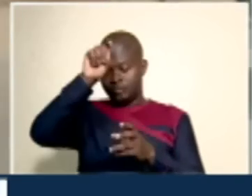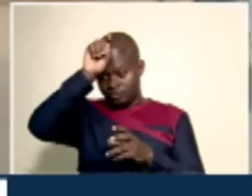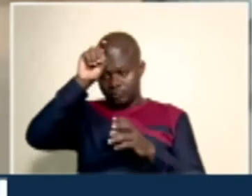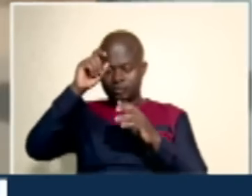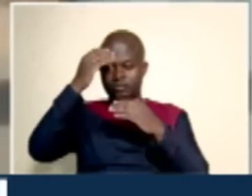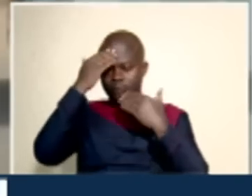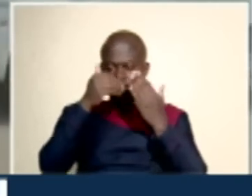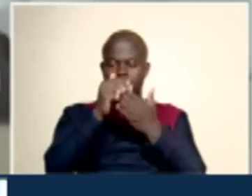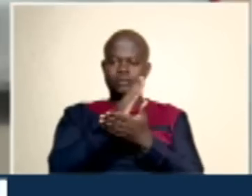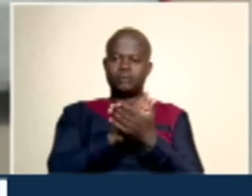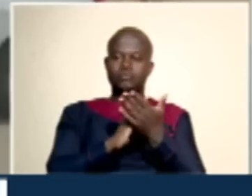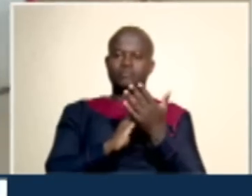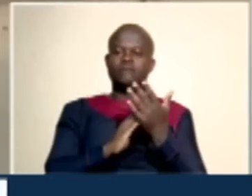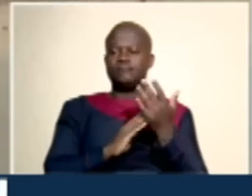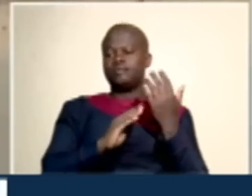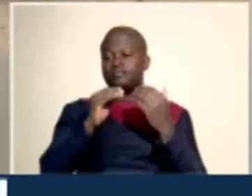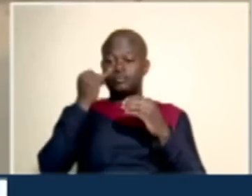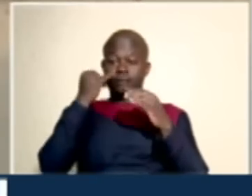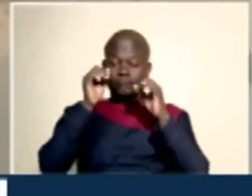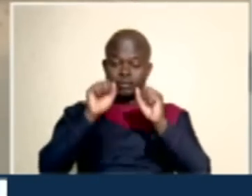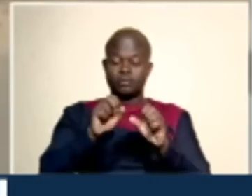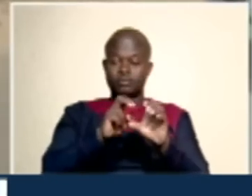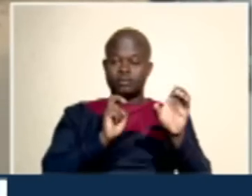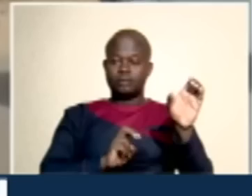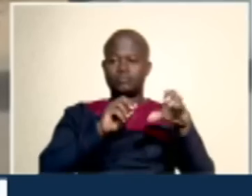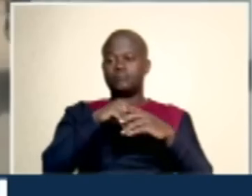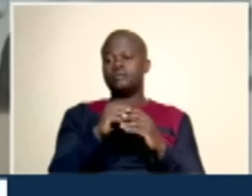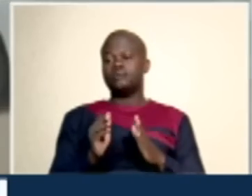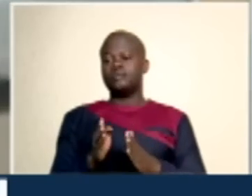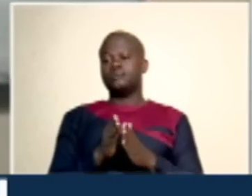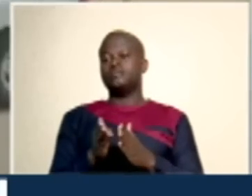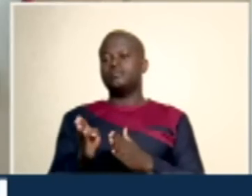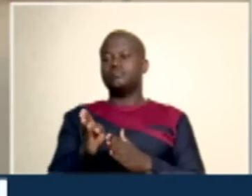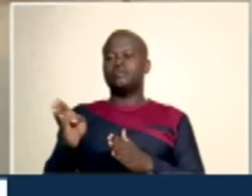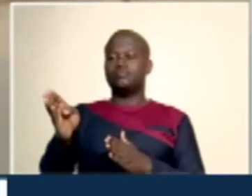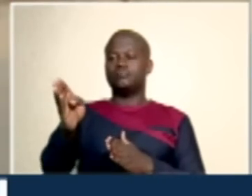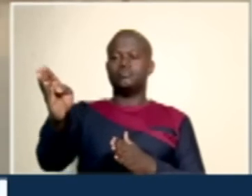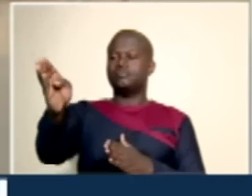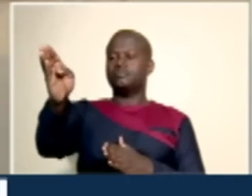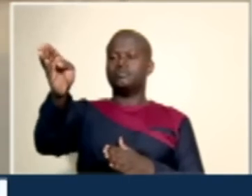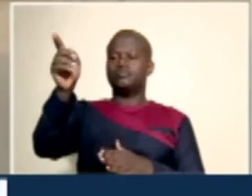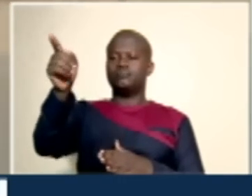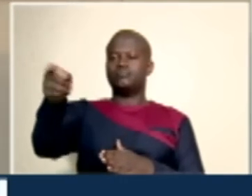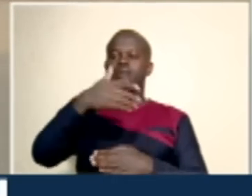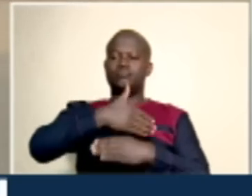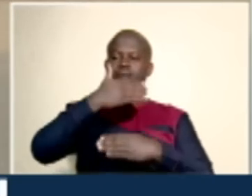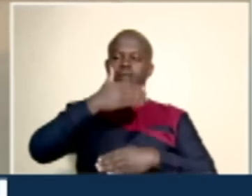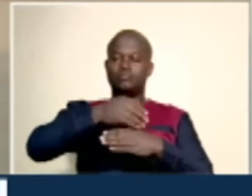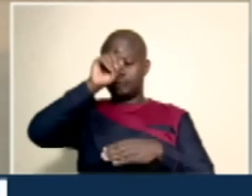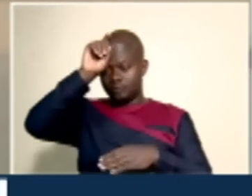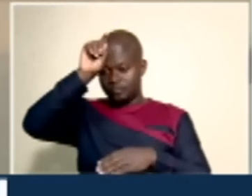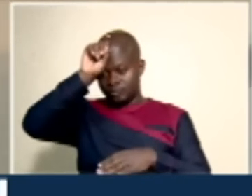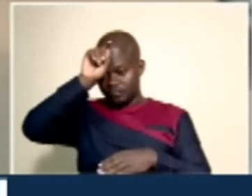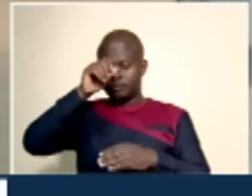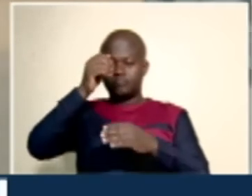kuko bamwe niba basha kuhava no gufata inzira y'umuhanda bakagera ku mupaka wa Misiri bagasanga